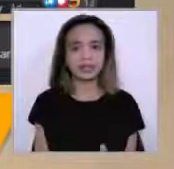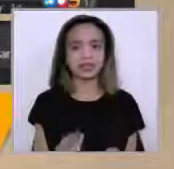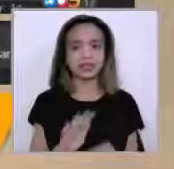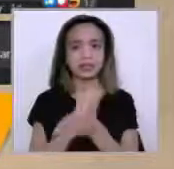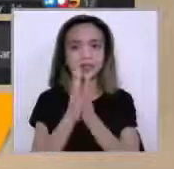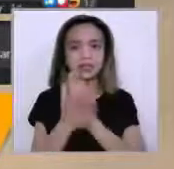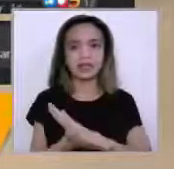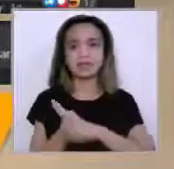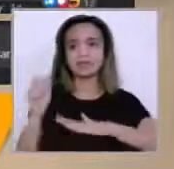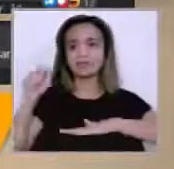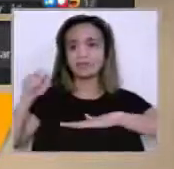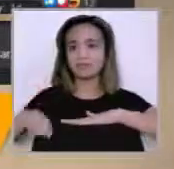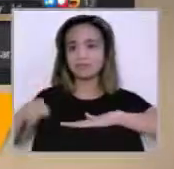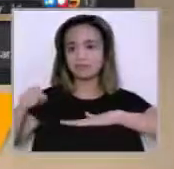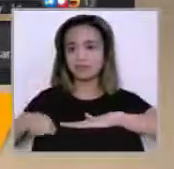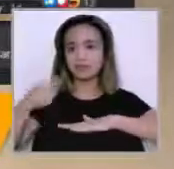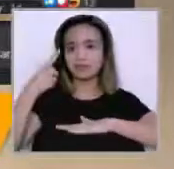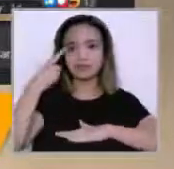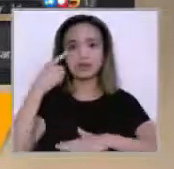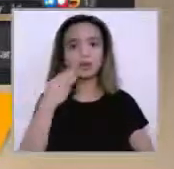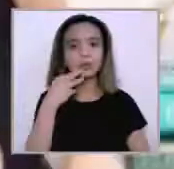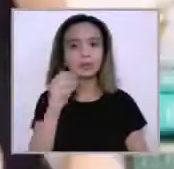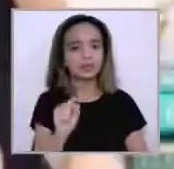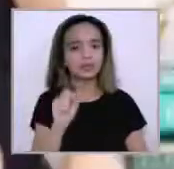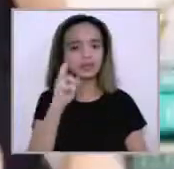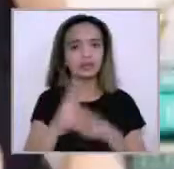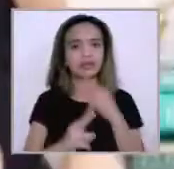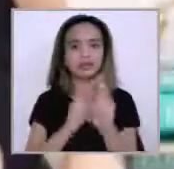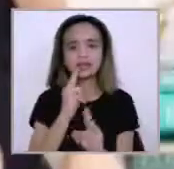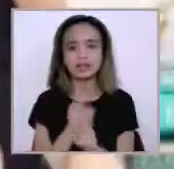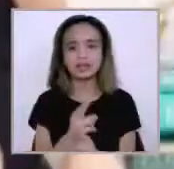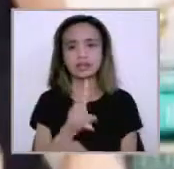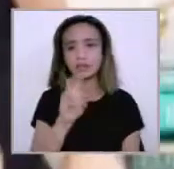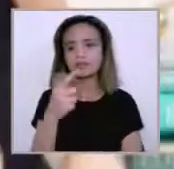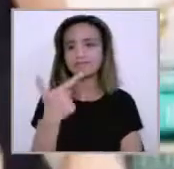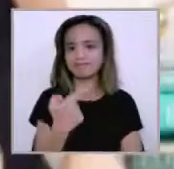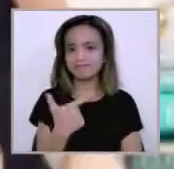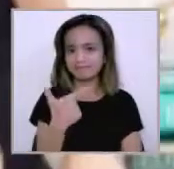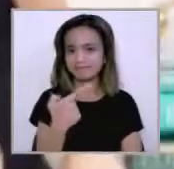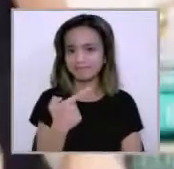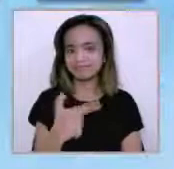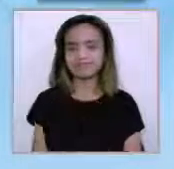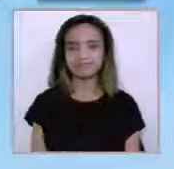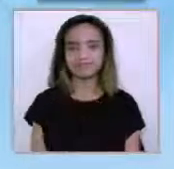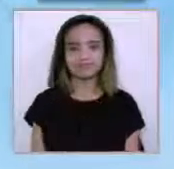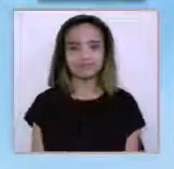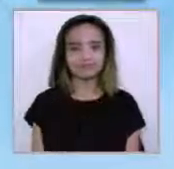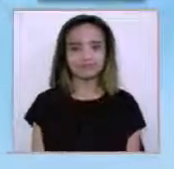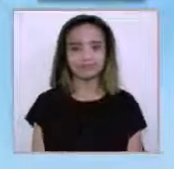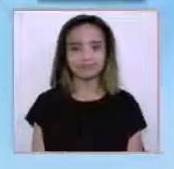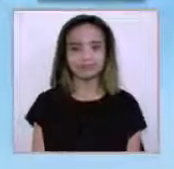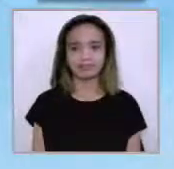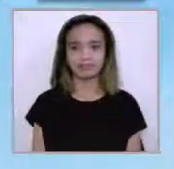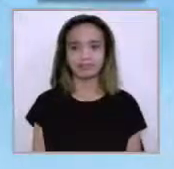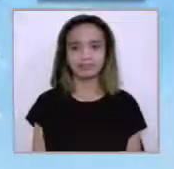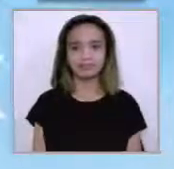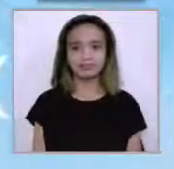magiging hurado raw sa Miss Universe 2021. Diane Medina Ilustre para sa Talkbiz.